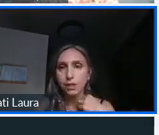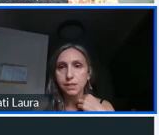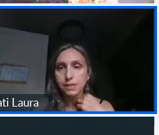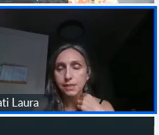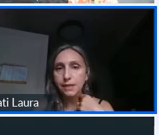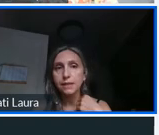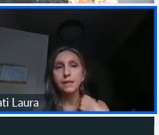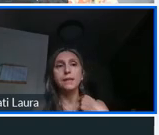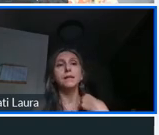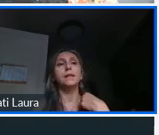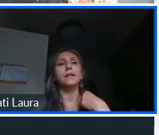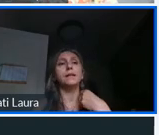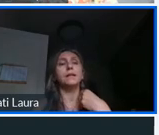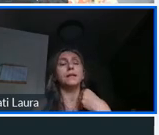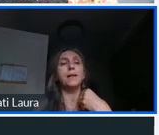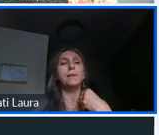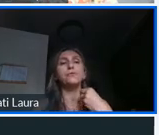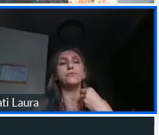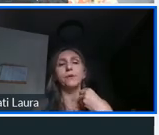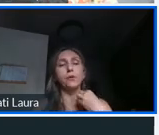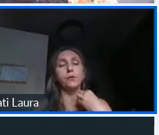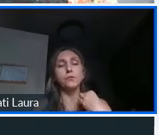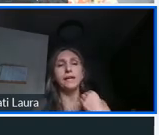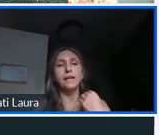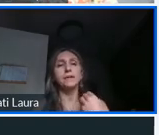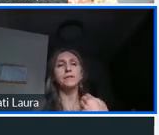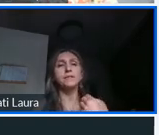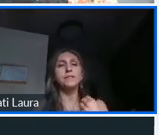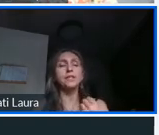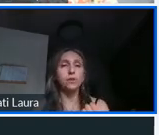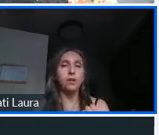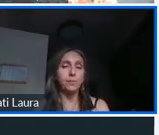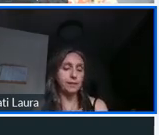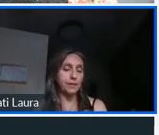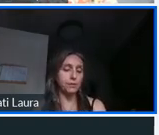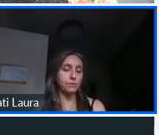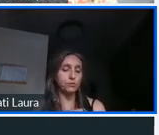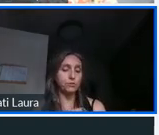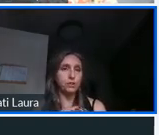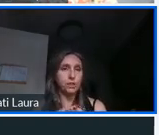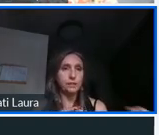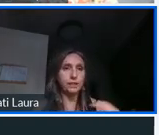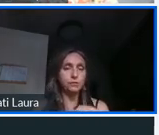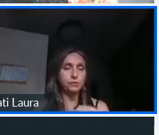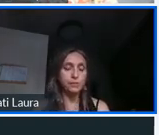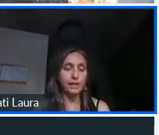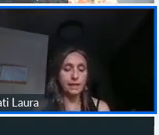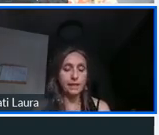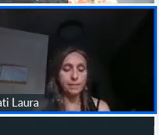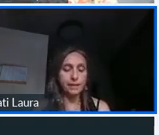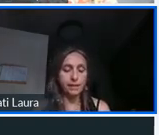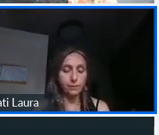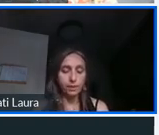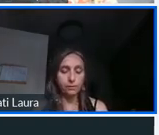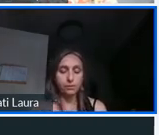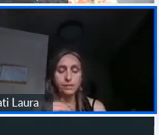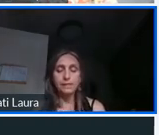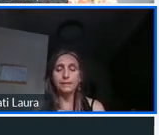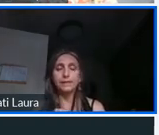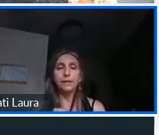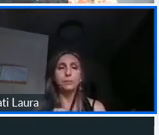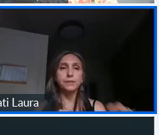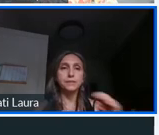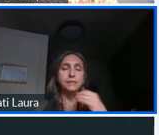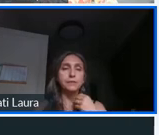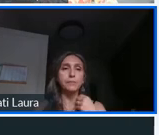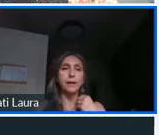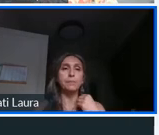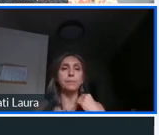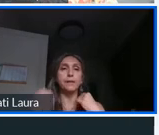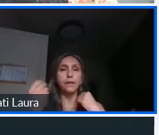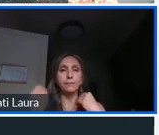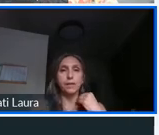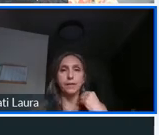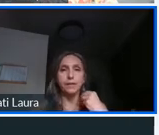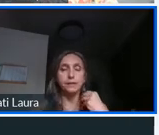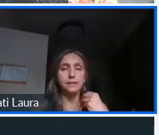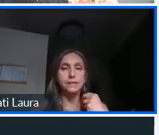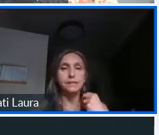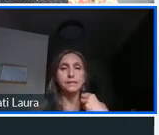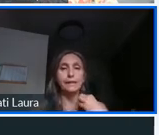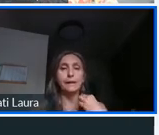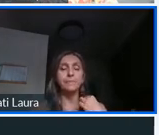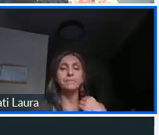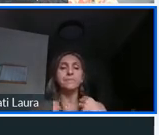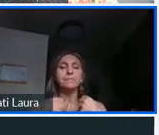altre licenze, la più famosa sicuramente la conoscete, la BBL, perché è quella utilizzata da OpenStreetMap, che